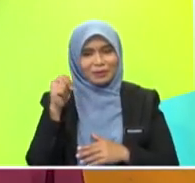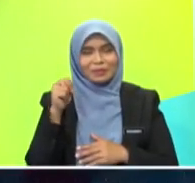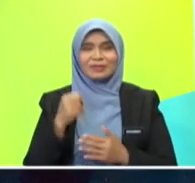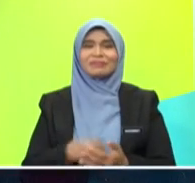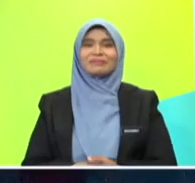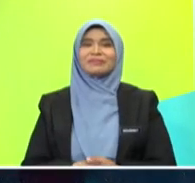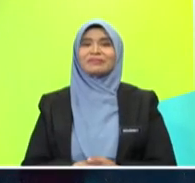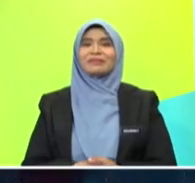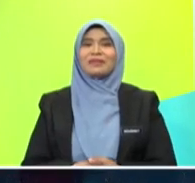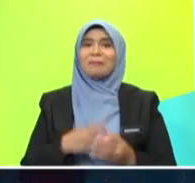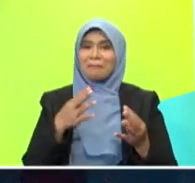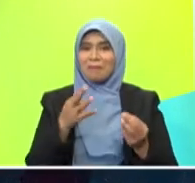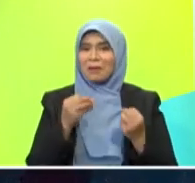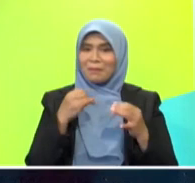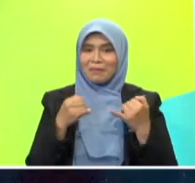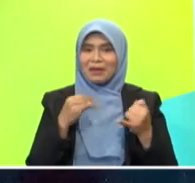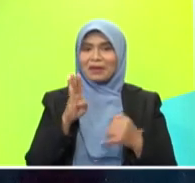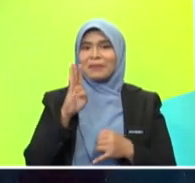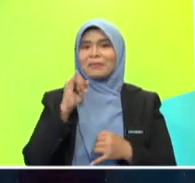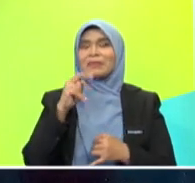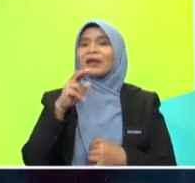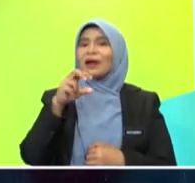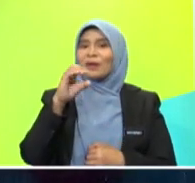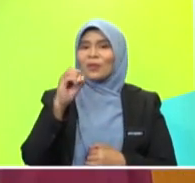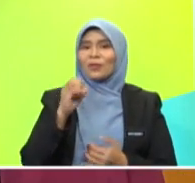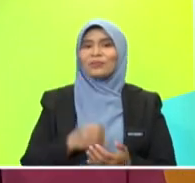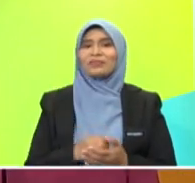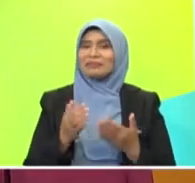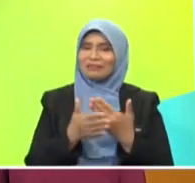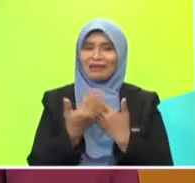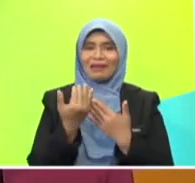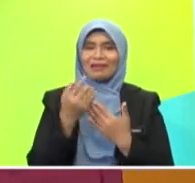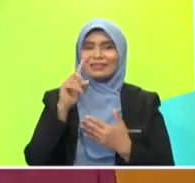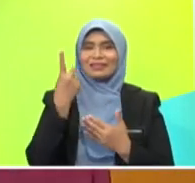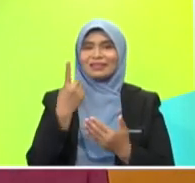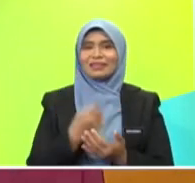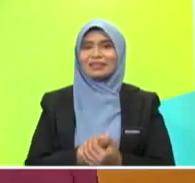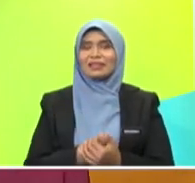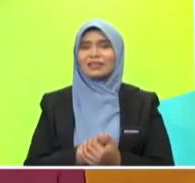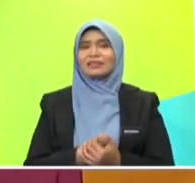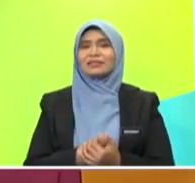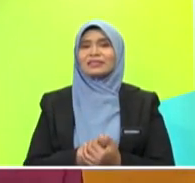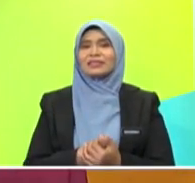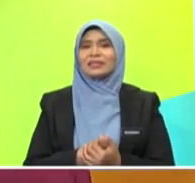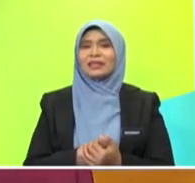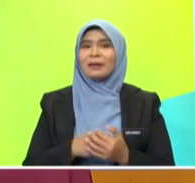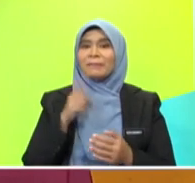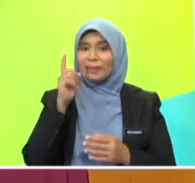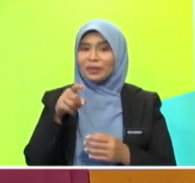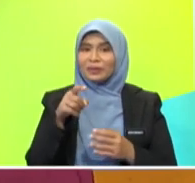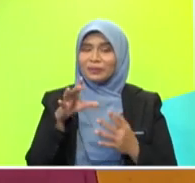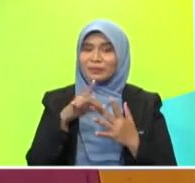kepahamannya bingung Senang saja kamu hanya perlu pilihkan